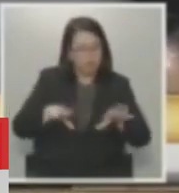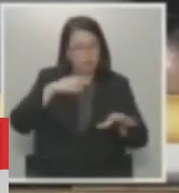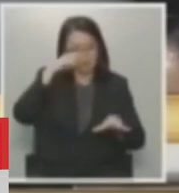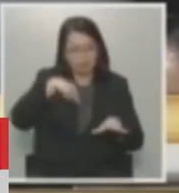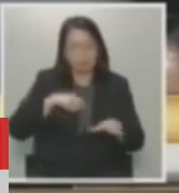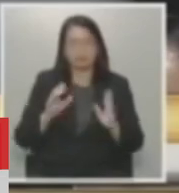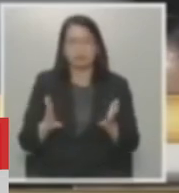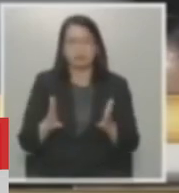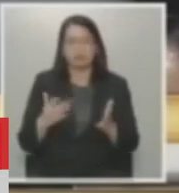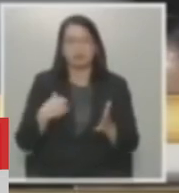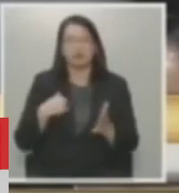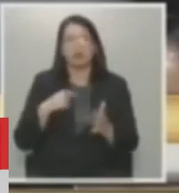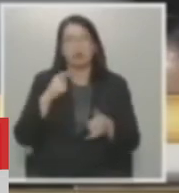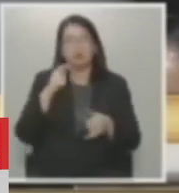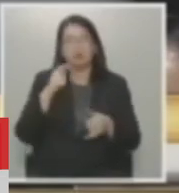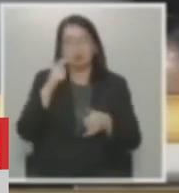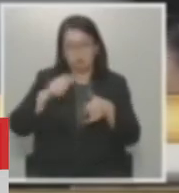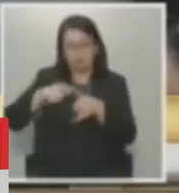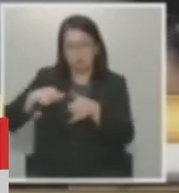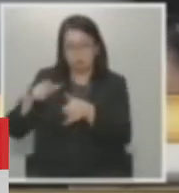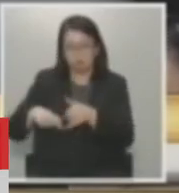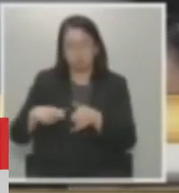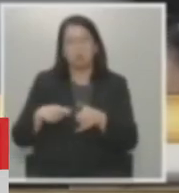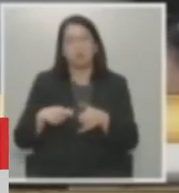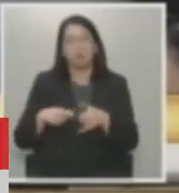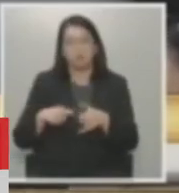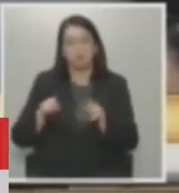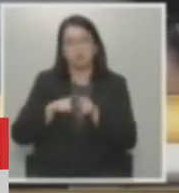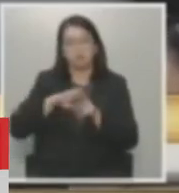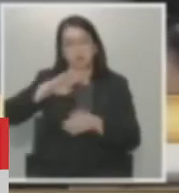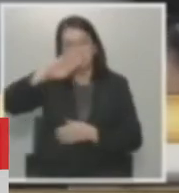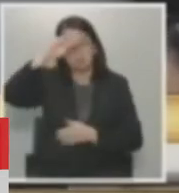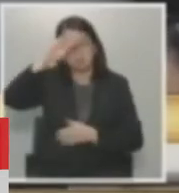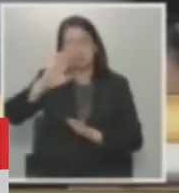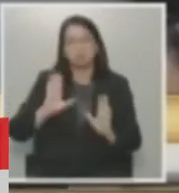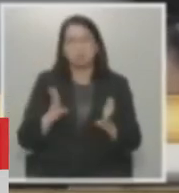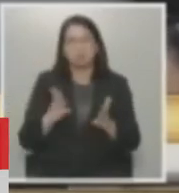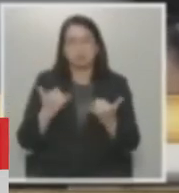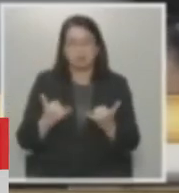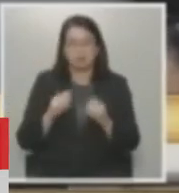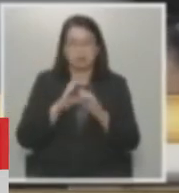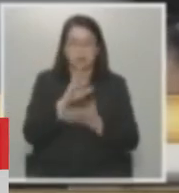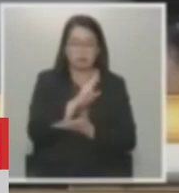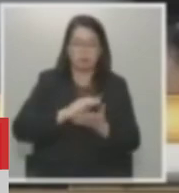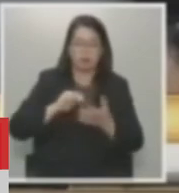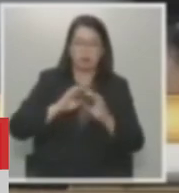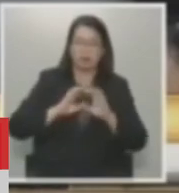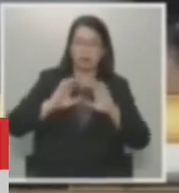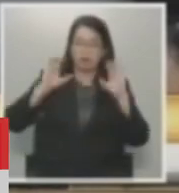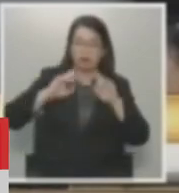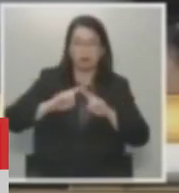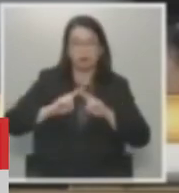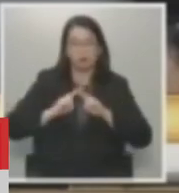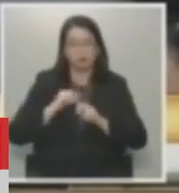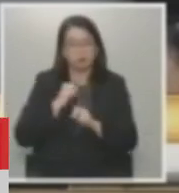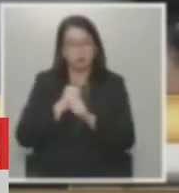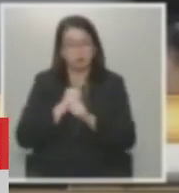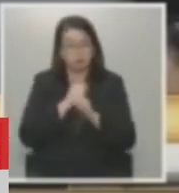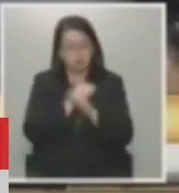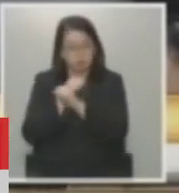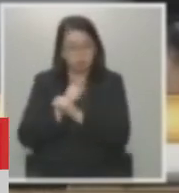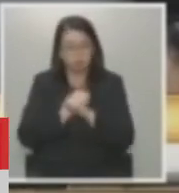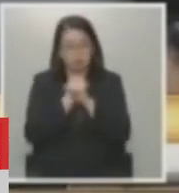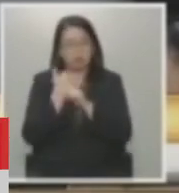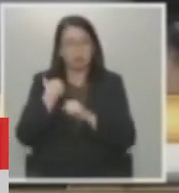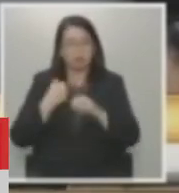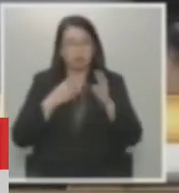พาะเชื้อต่อไปในอนาคตได้ด้วยนะคะตรงนี้คือมหาวิทยาลัยเอกชนและมหาวิทยาลัยรัฐทำอะไรหรือยังนะคะตรงนี้ไม่มีใครพูดถึงเล